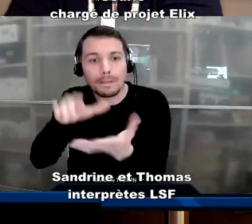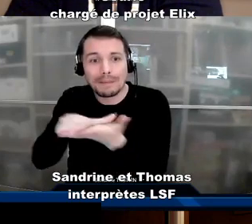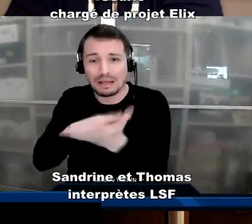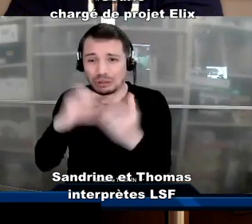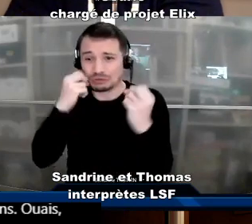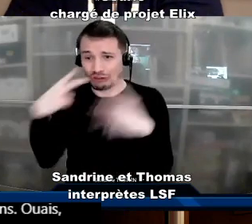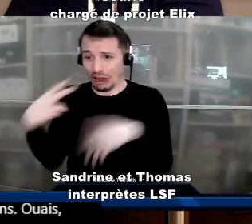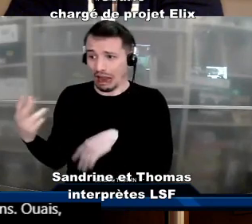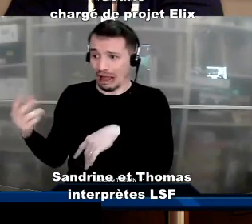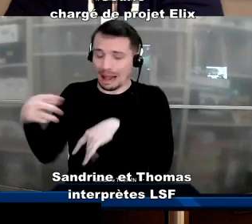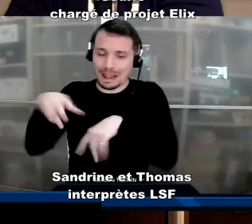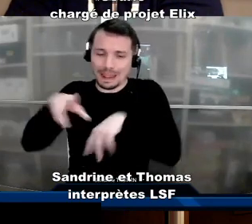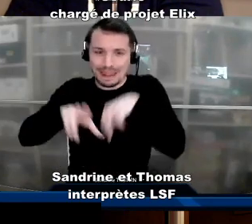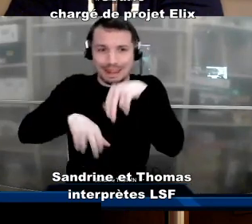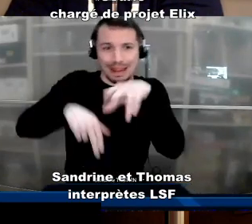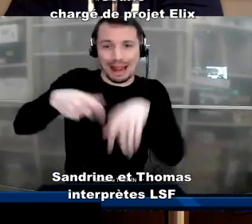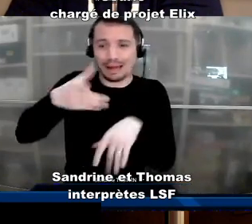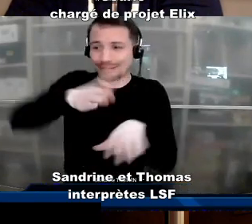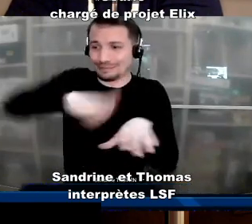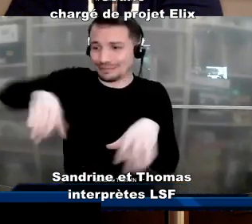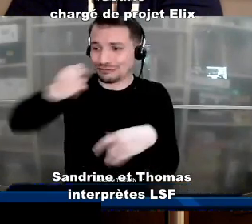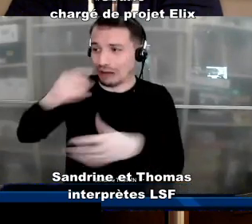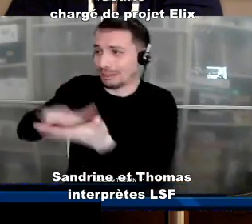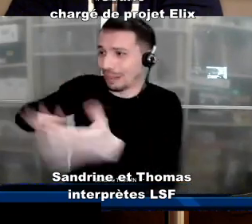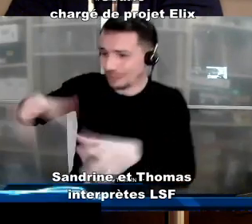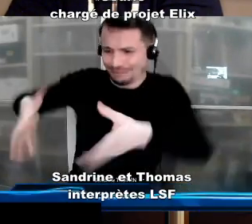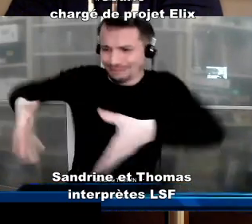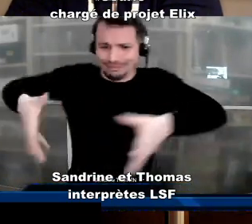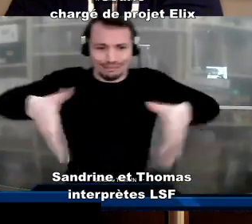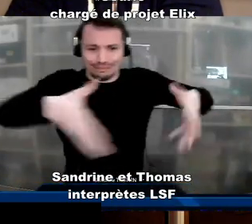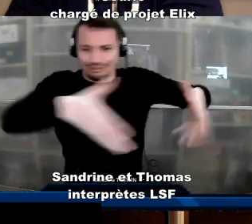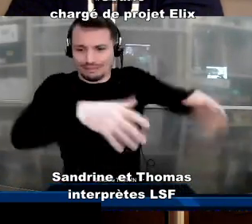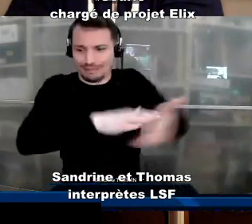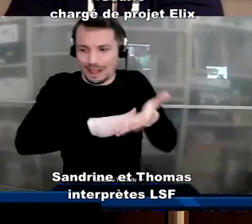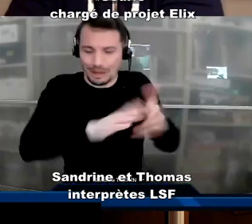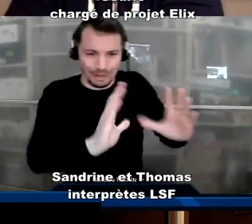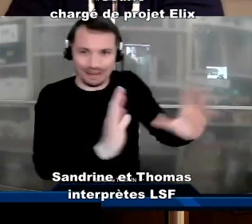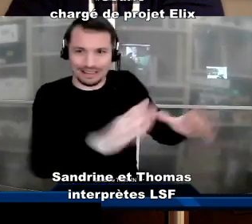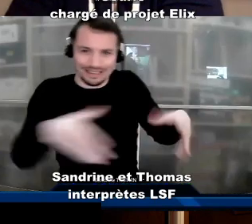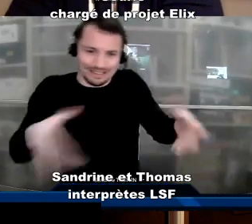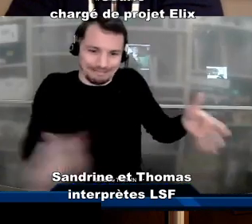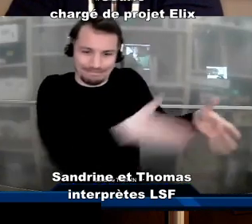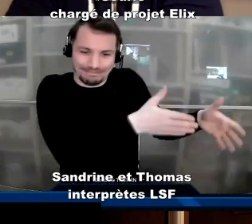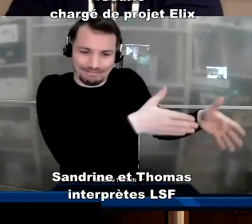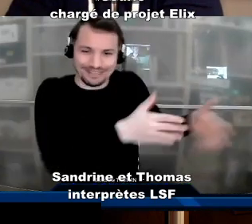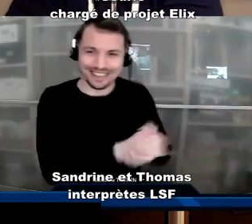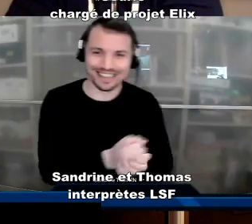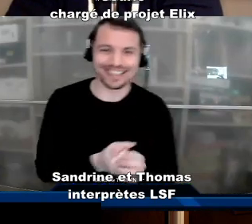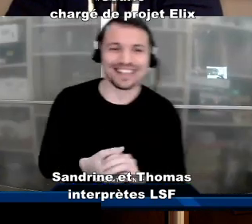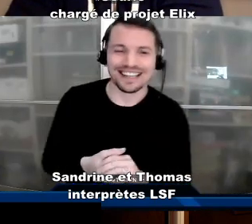qui s'invite. » Ça m'arrive très souvent, ça m'arrive très souvent. À le virer. Non, Elix, il y a